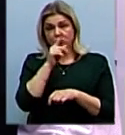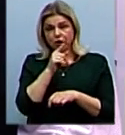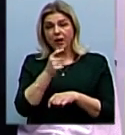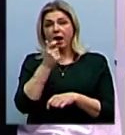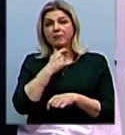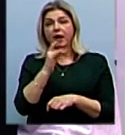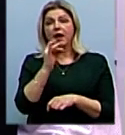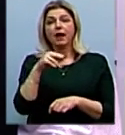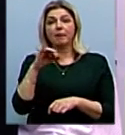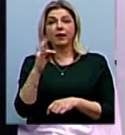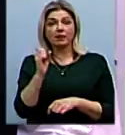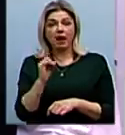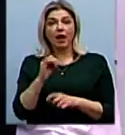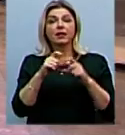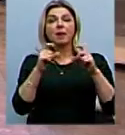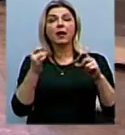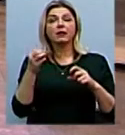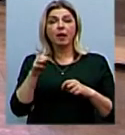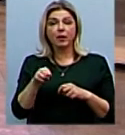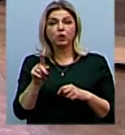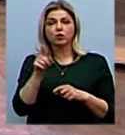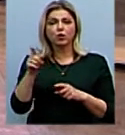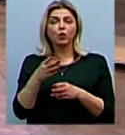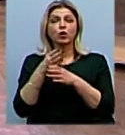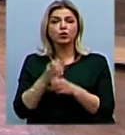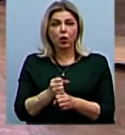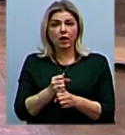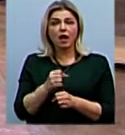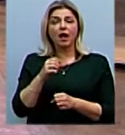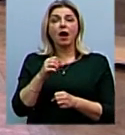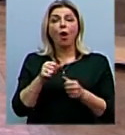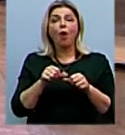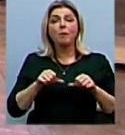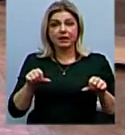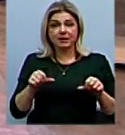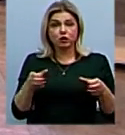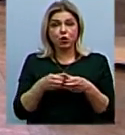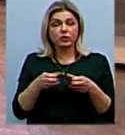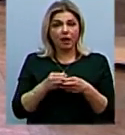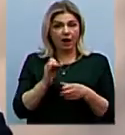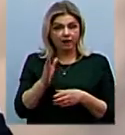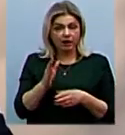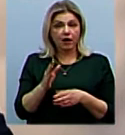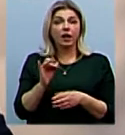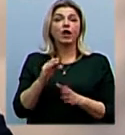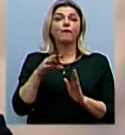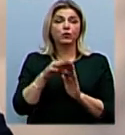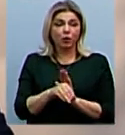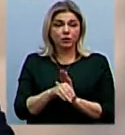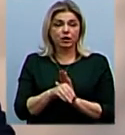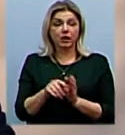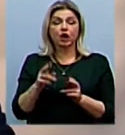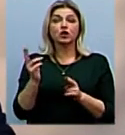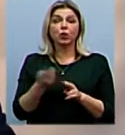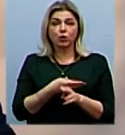господина Репина, департамента, что они сузили количественный состав комиссии, в том числе